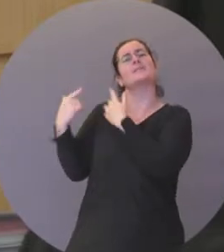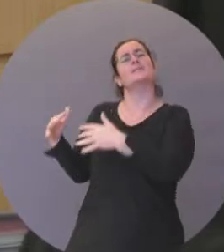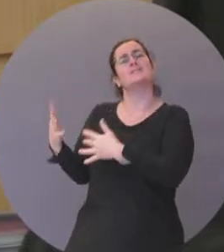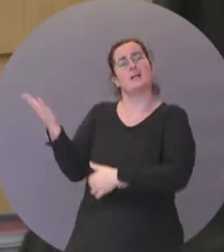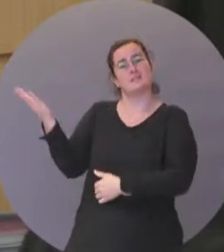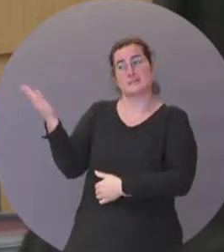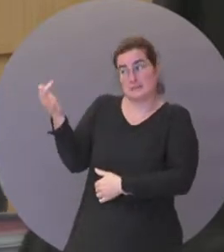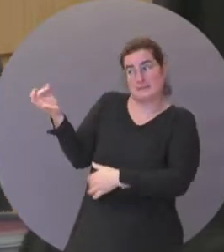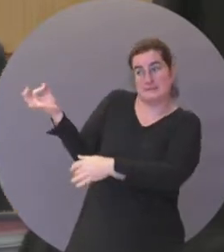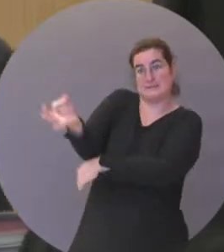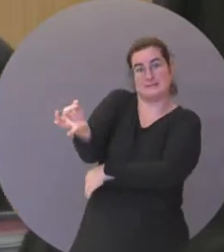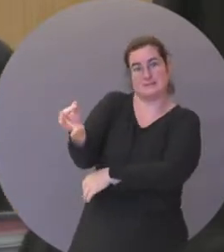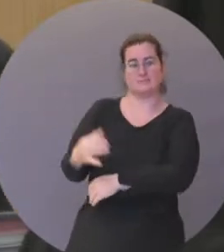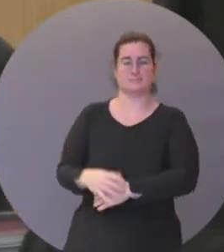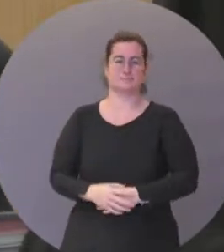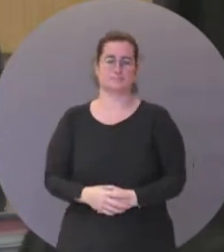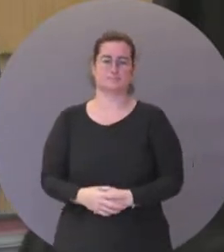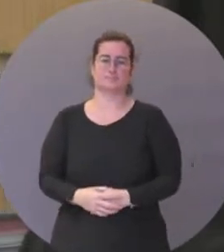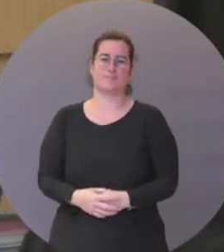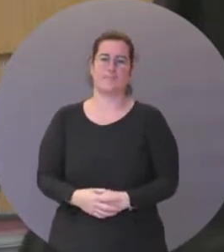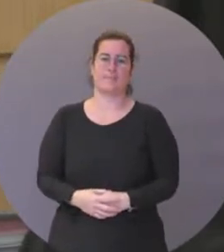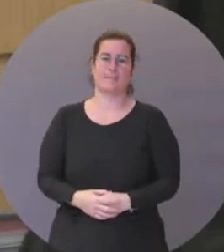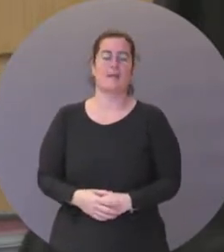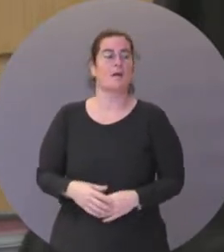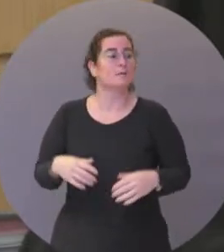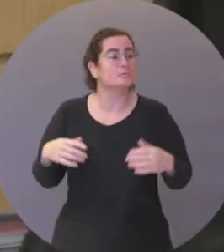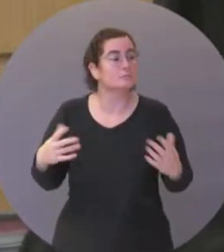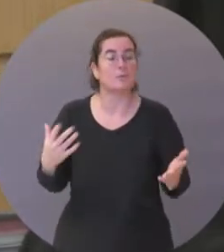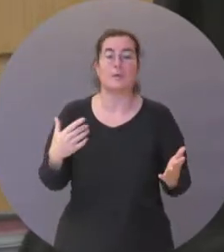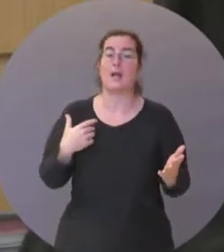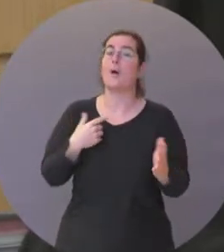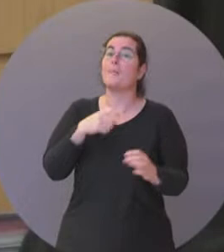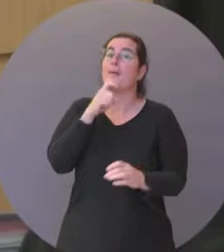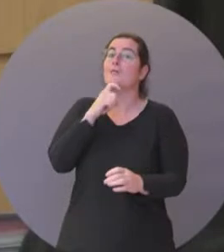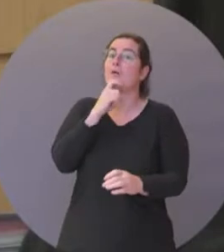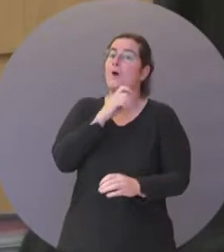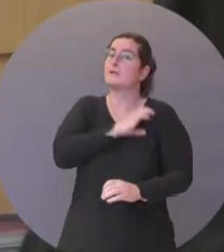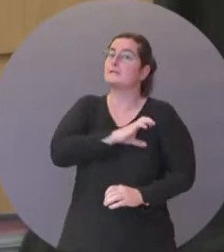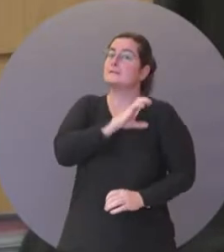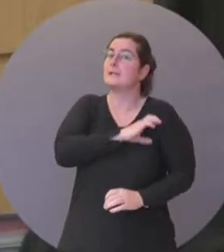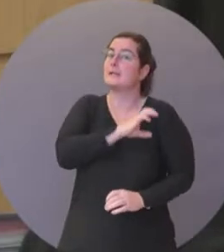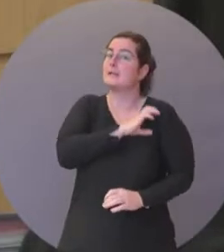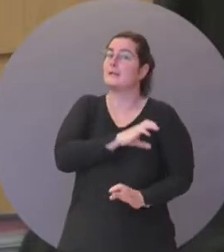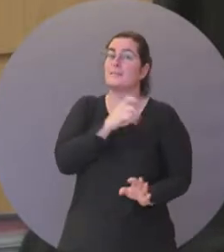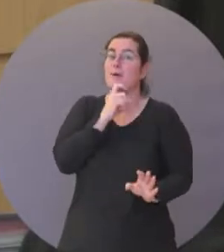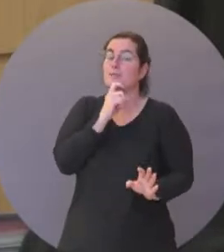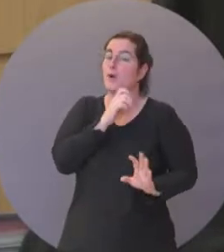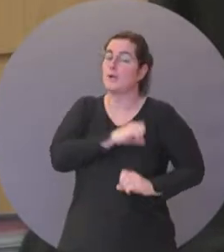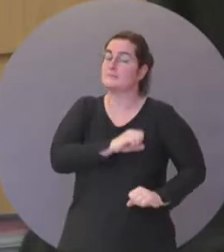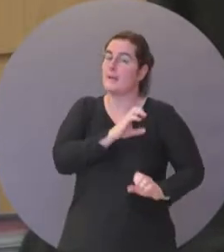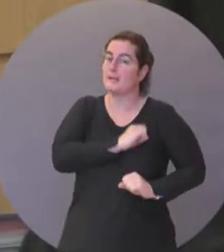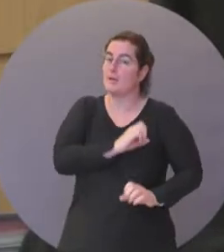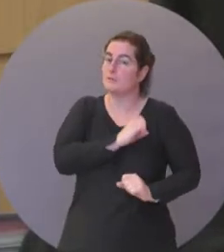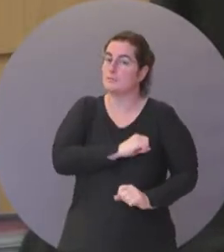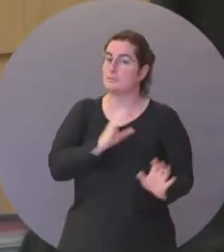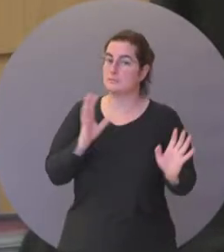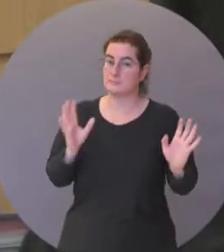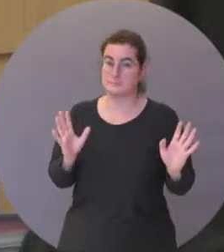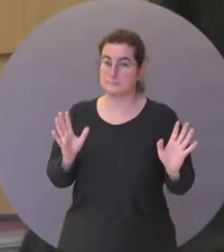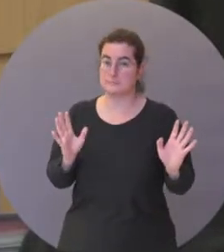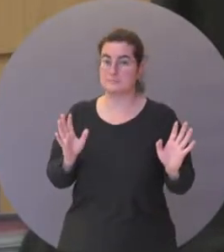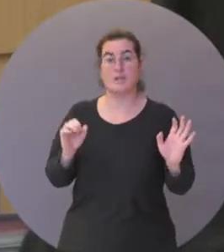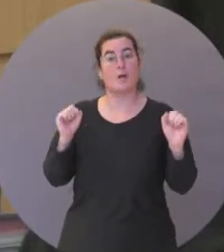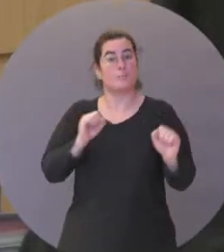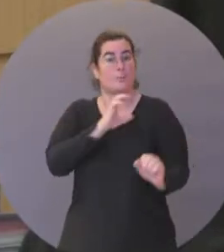tant que l'on n'a pas tout testé nous n'avons rien essayé me direz-vous l'enjeu est majeur au vu du nombre de